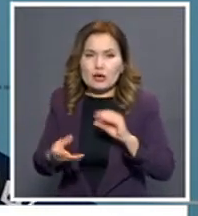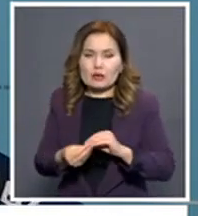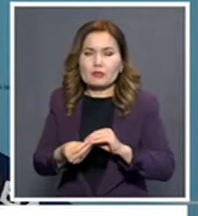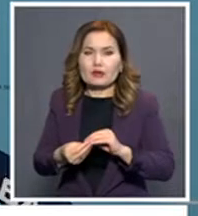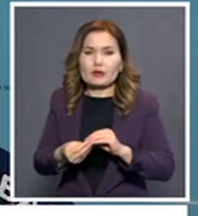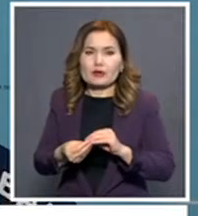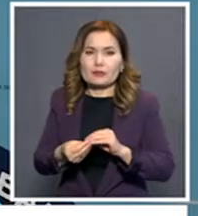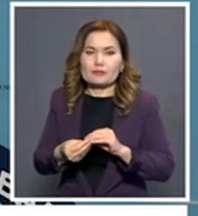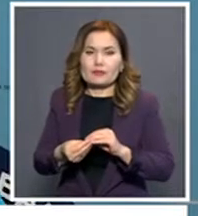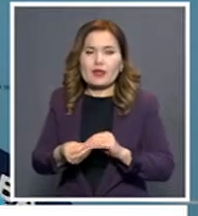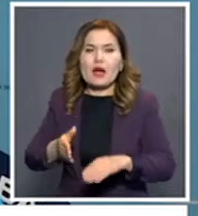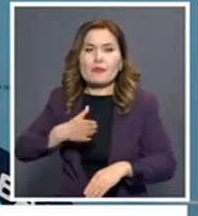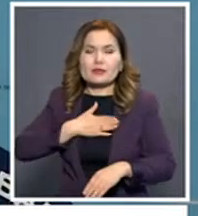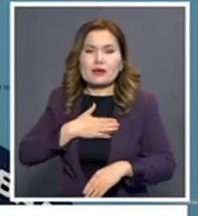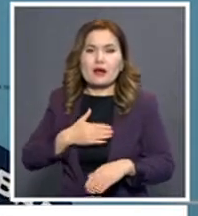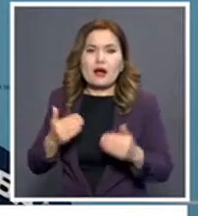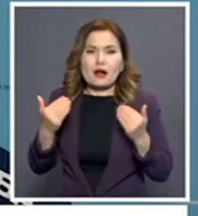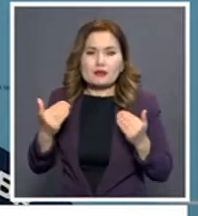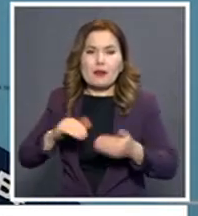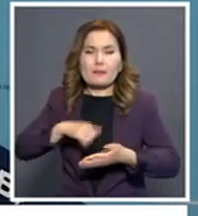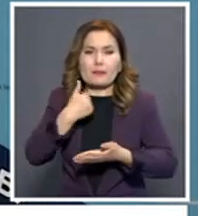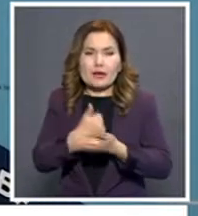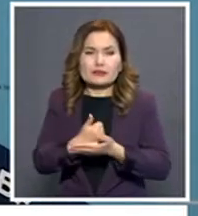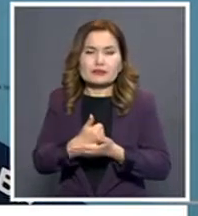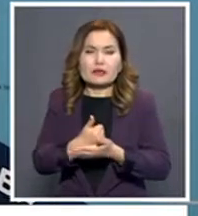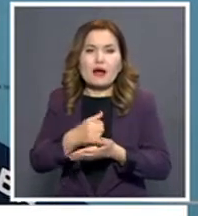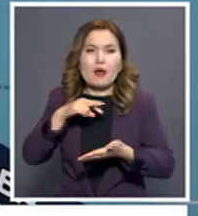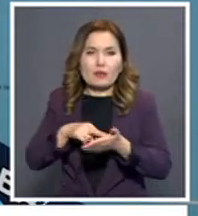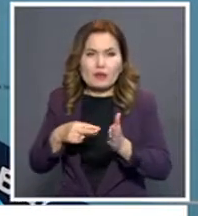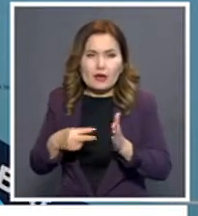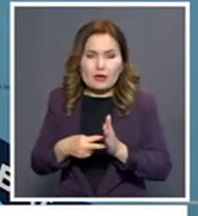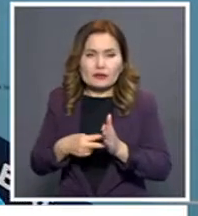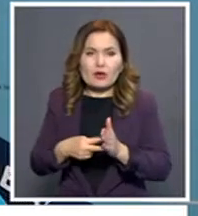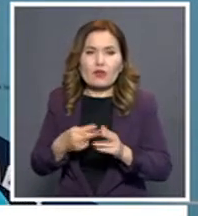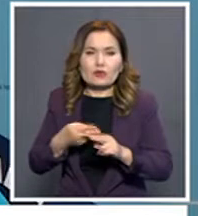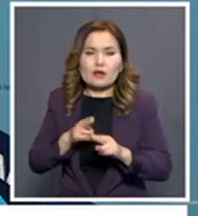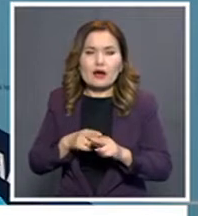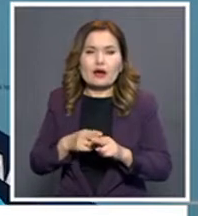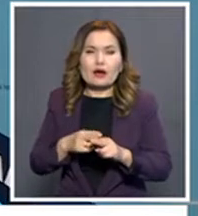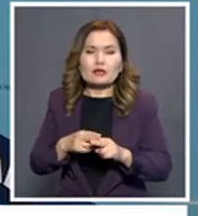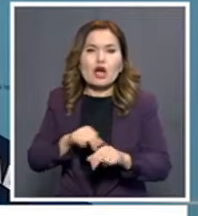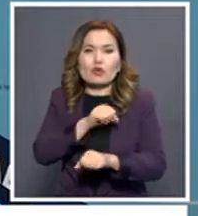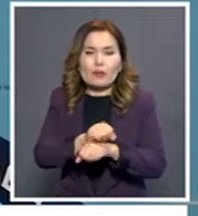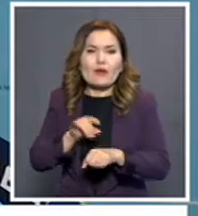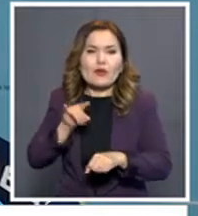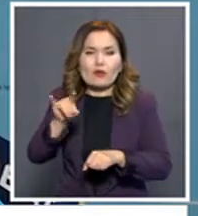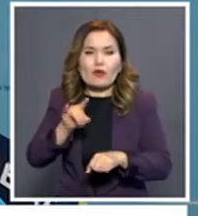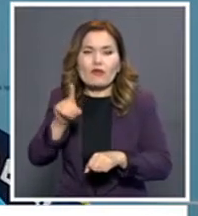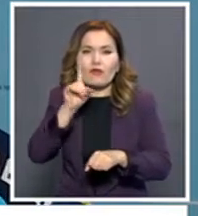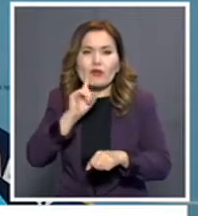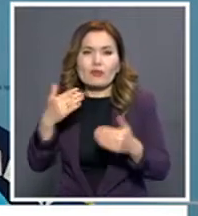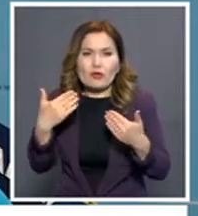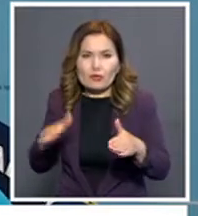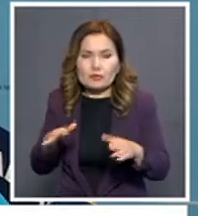дегенім, біздің қазіргі ең басты мақсатымыз бұрын тоқтатпаған әуежайларды қайтадан уақытша қалпына